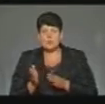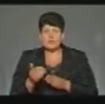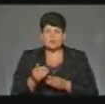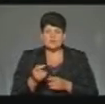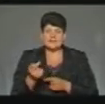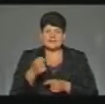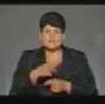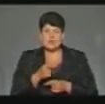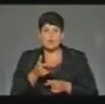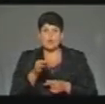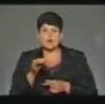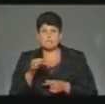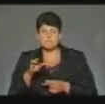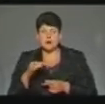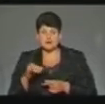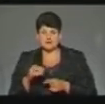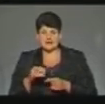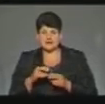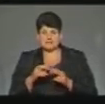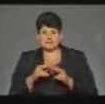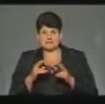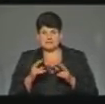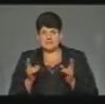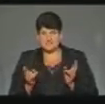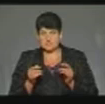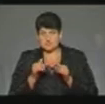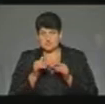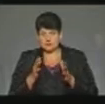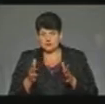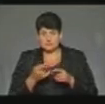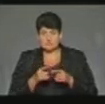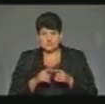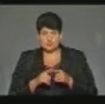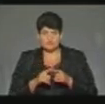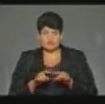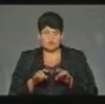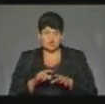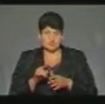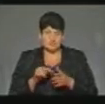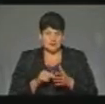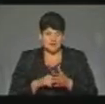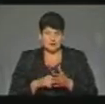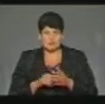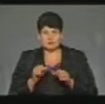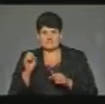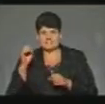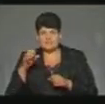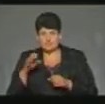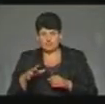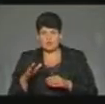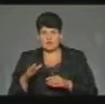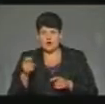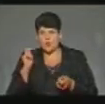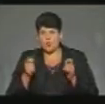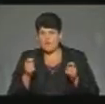через Горбатий міст і так далі, і тому подібне. Чи неможливо якось цю ситуацію врегулювати? Чи можливо якісь світлофори,